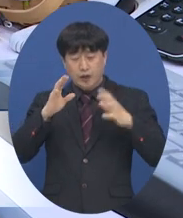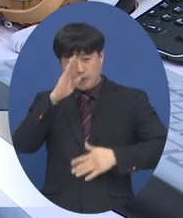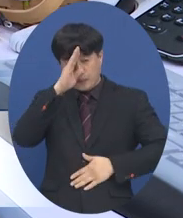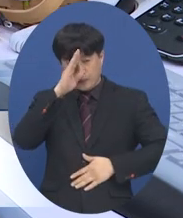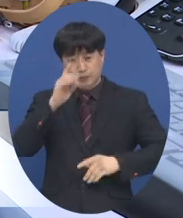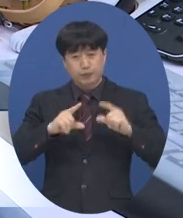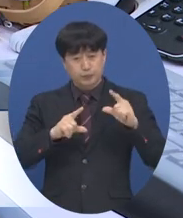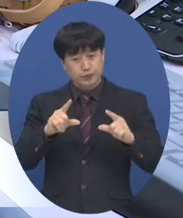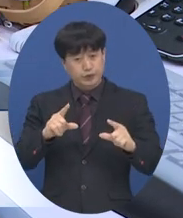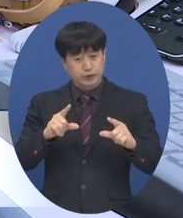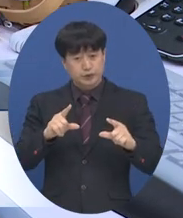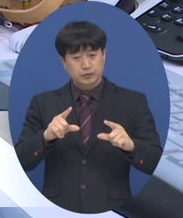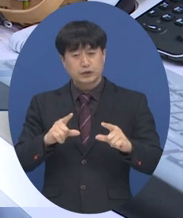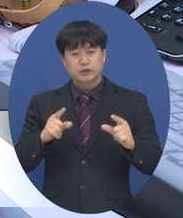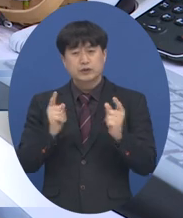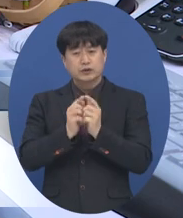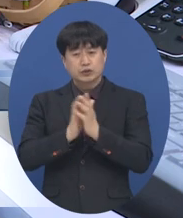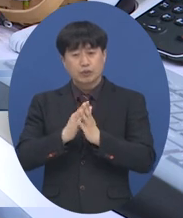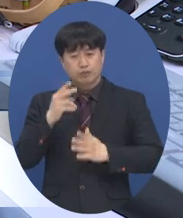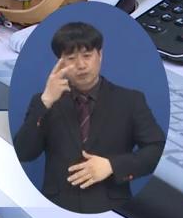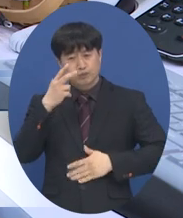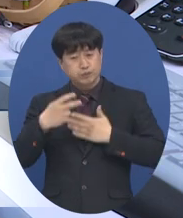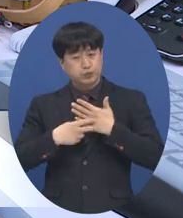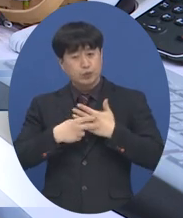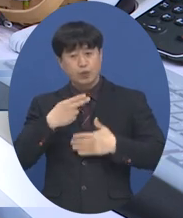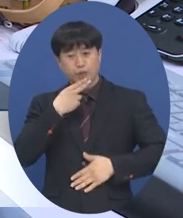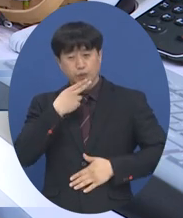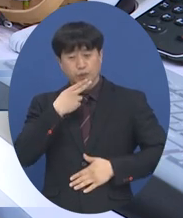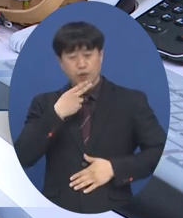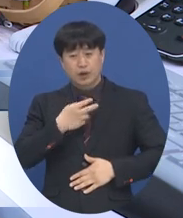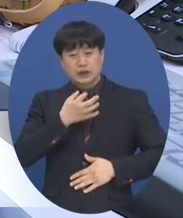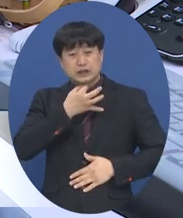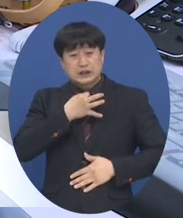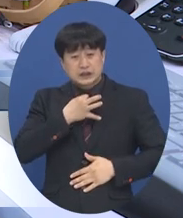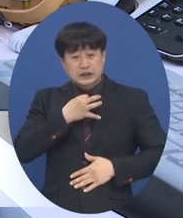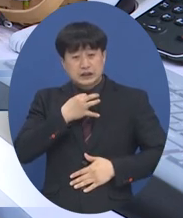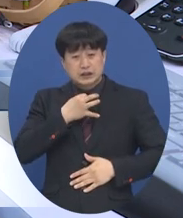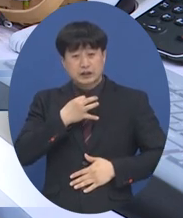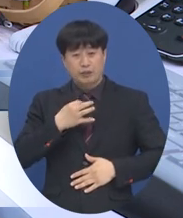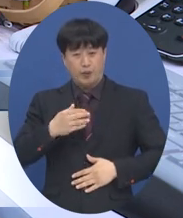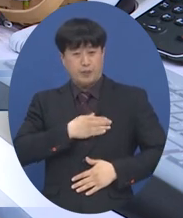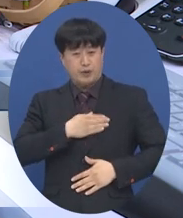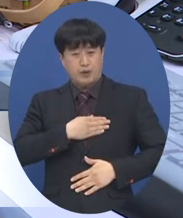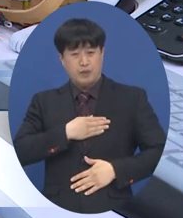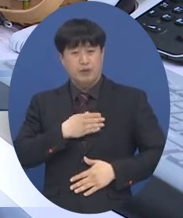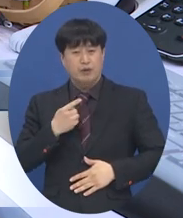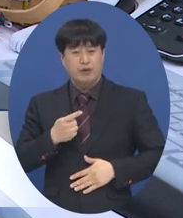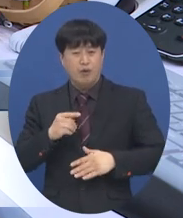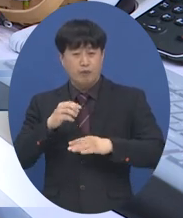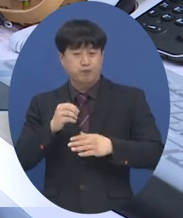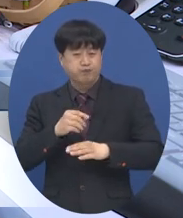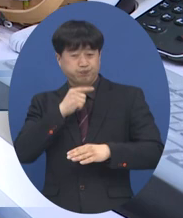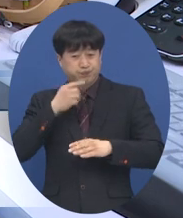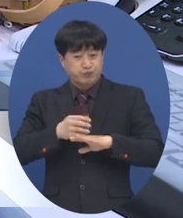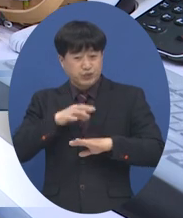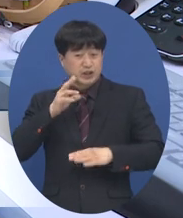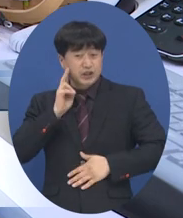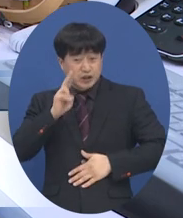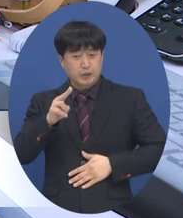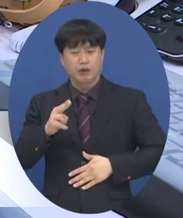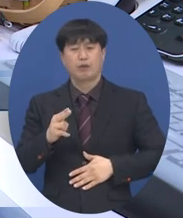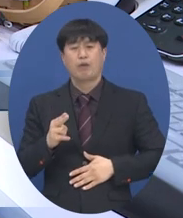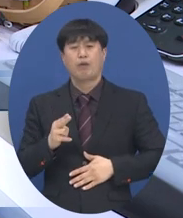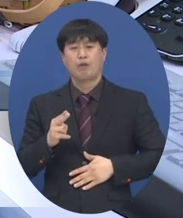이런 것들을 직접 진찰하지 않으면 기관지염이나 폐렴이나 후두염을 놓치고 더 집중으로 갈수 있는 것들을 놓칠 수가